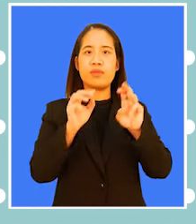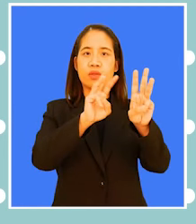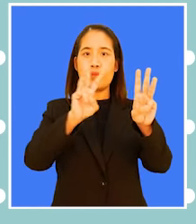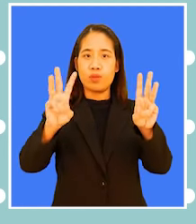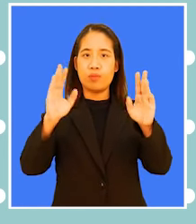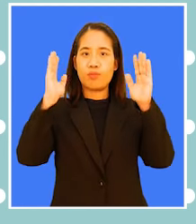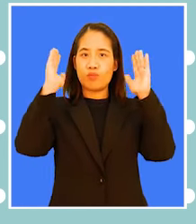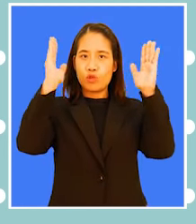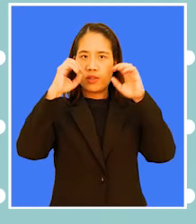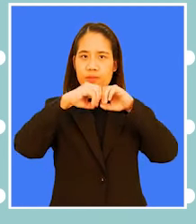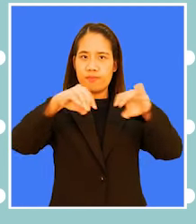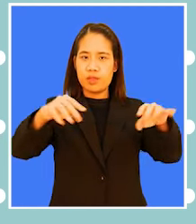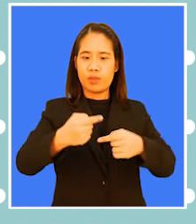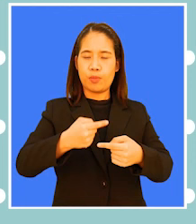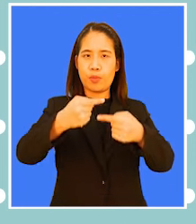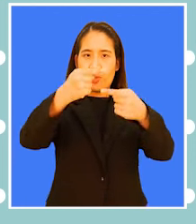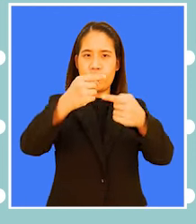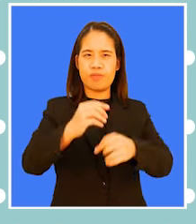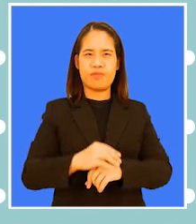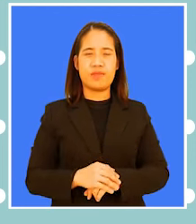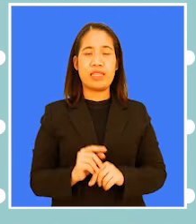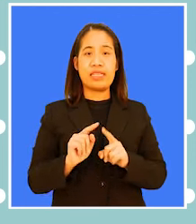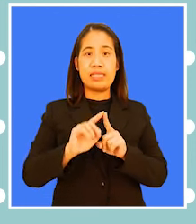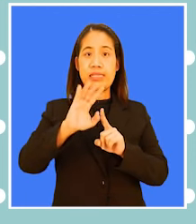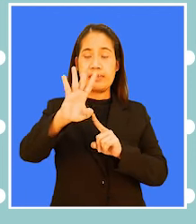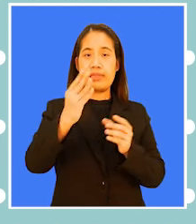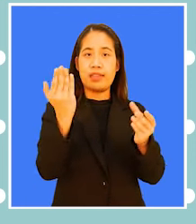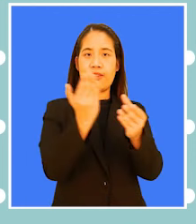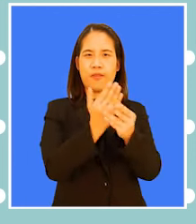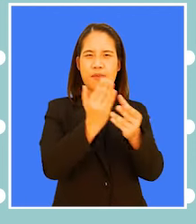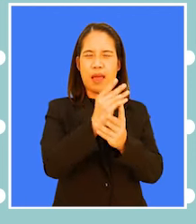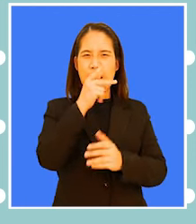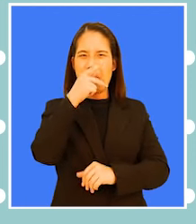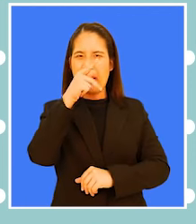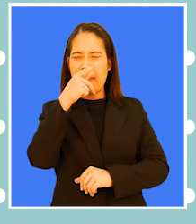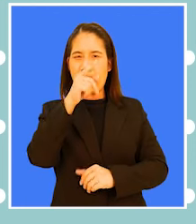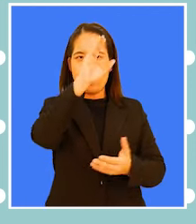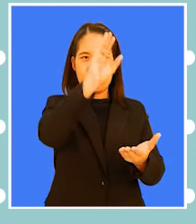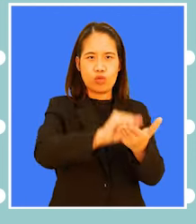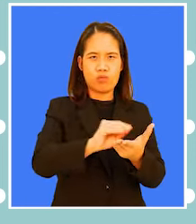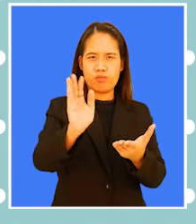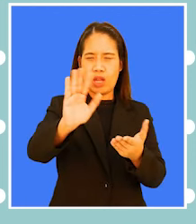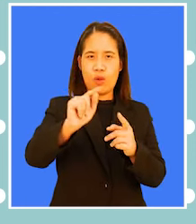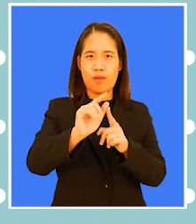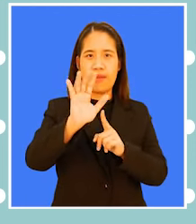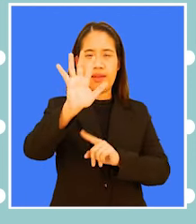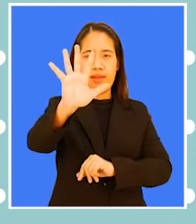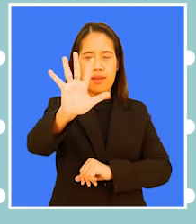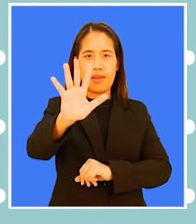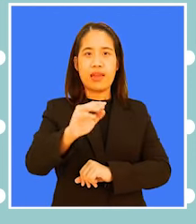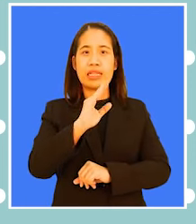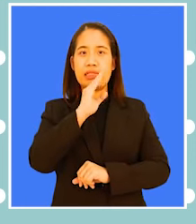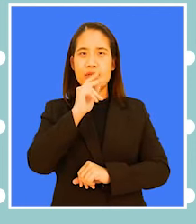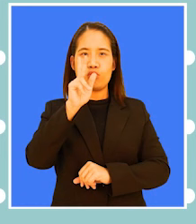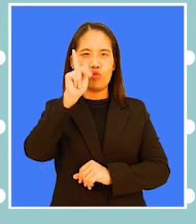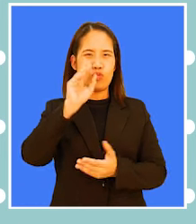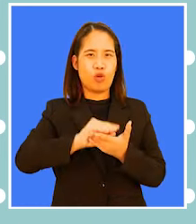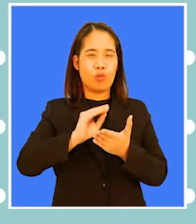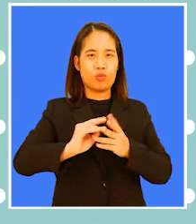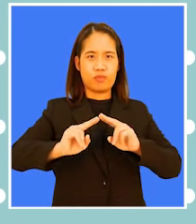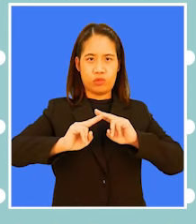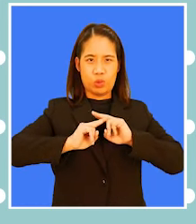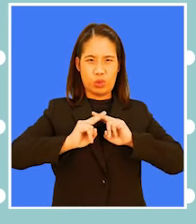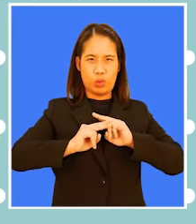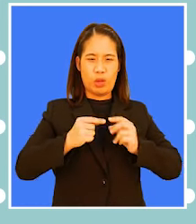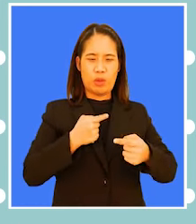ณาที่เด้งขึ้นมา 4. ไม่ดาวน์โหลดลิงก์หรือไฟล์แปลกปลอมจากแหล่งที่ไม่รู้จัก 5. หลีกเลี่ยงการให้ข้อมูลส่วนตั